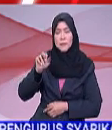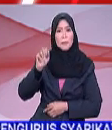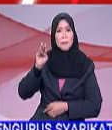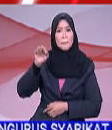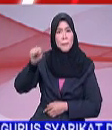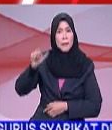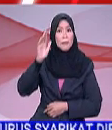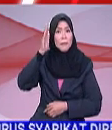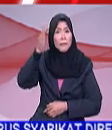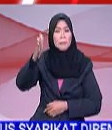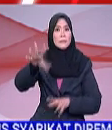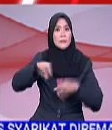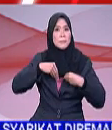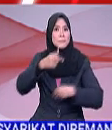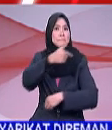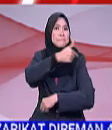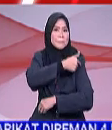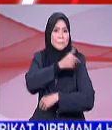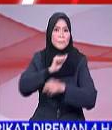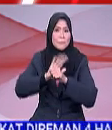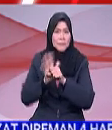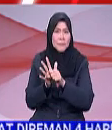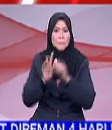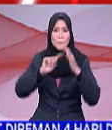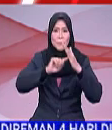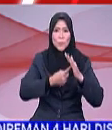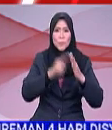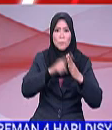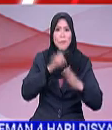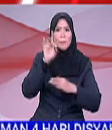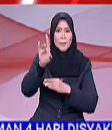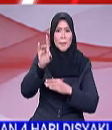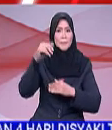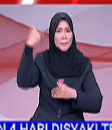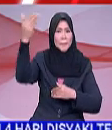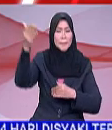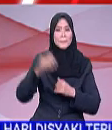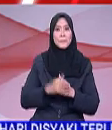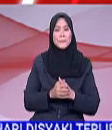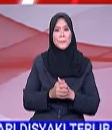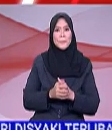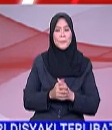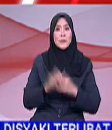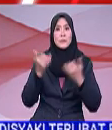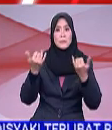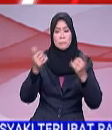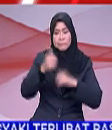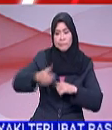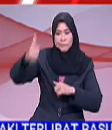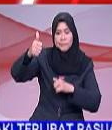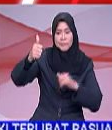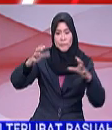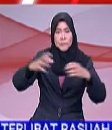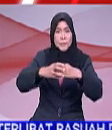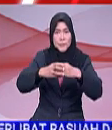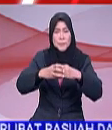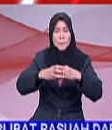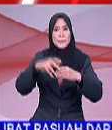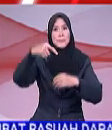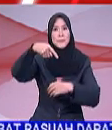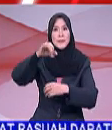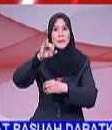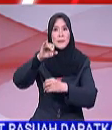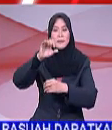menerima suntikan vaksin COVID-19 bermula Ogos depan. Badan Bertindak Imunisasi COVID-19